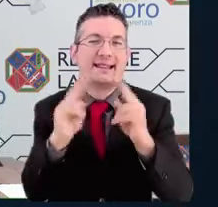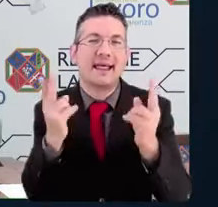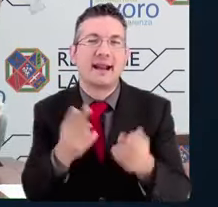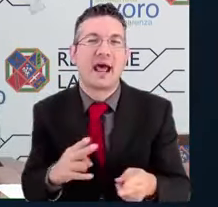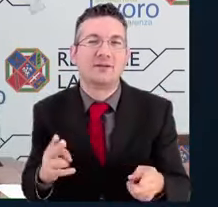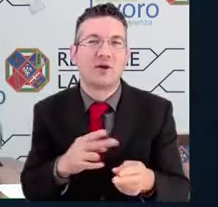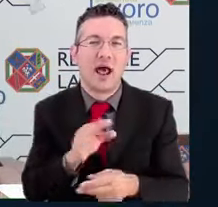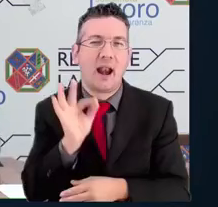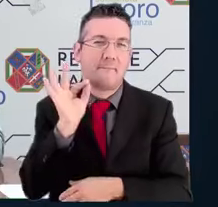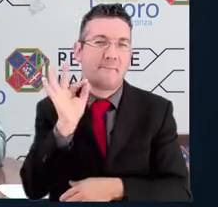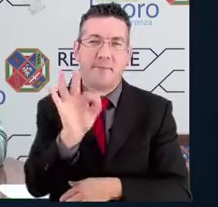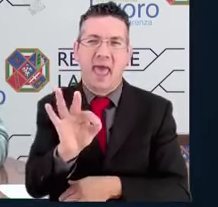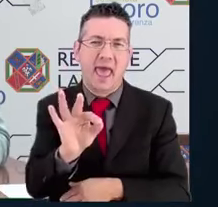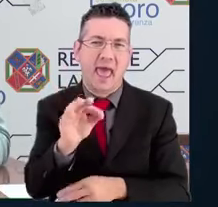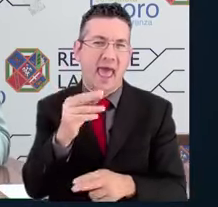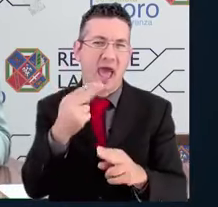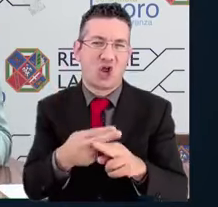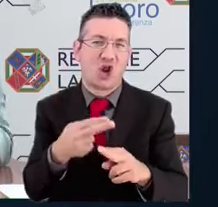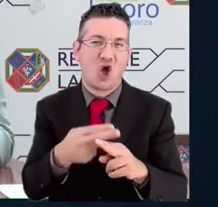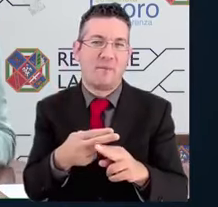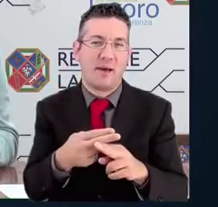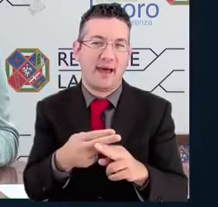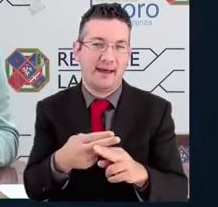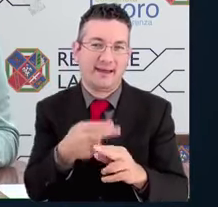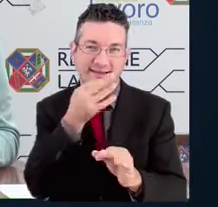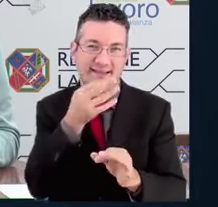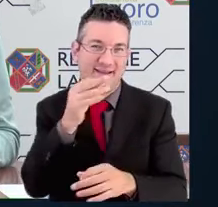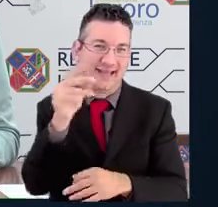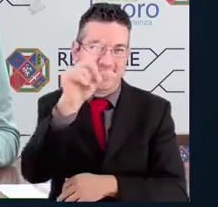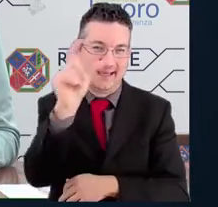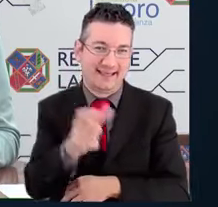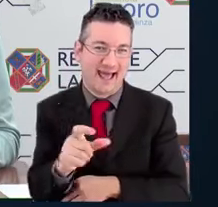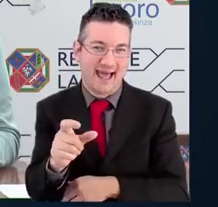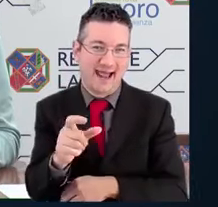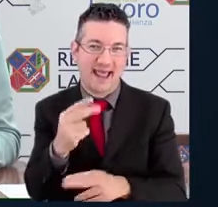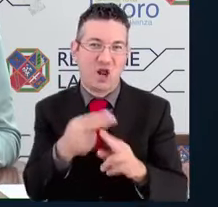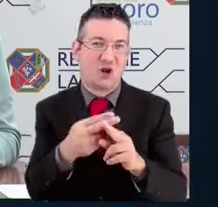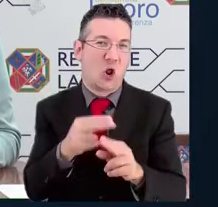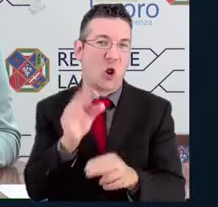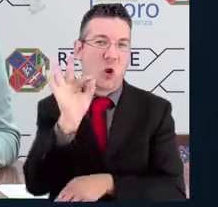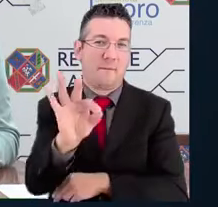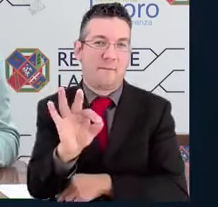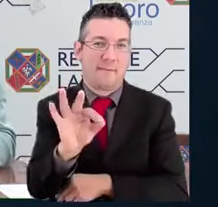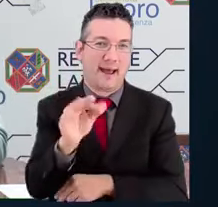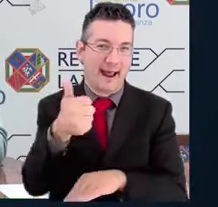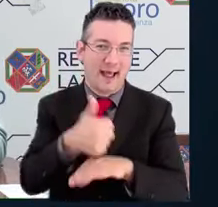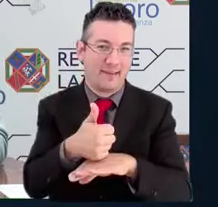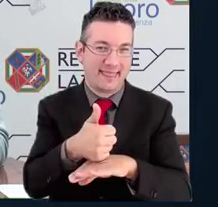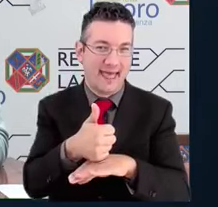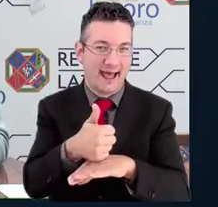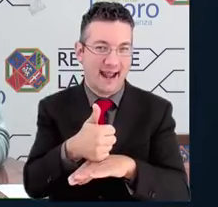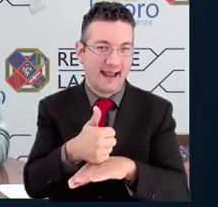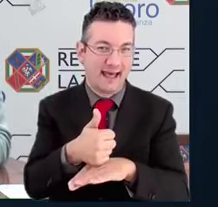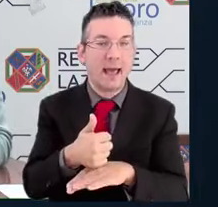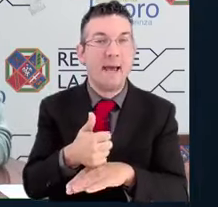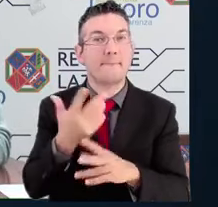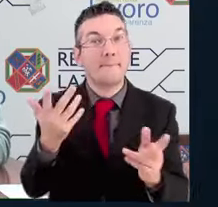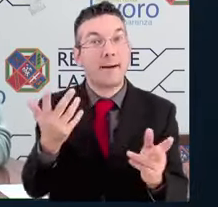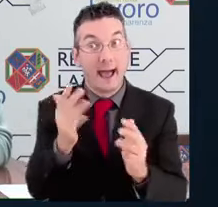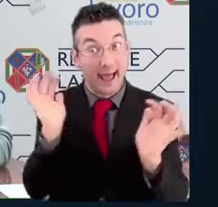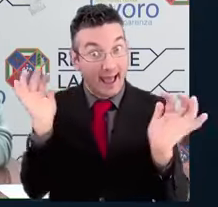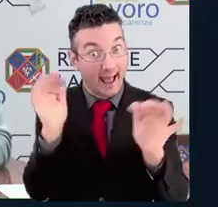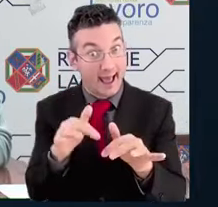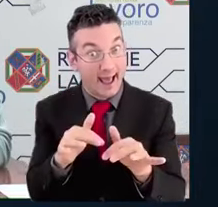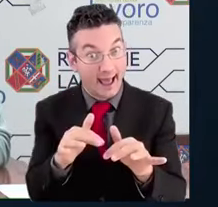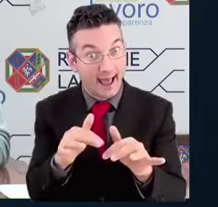identificato come italia possa diciamo a far da traino ad essere portato a conoscenza